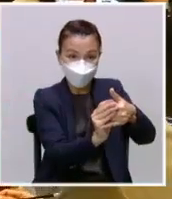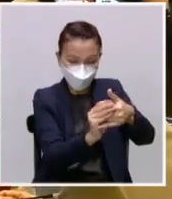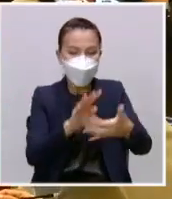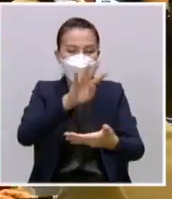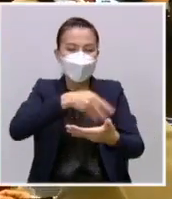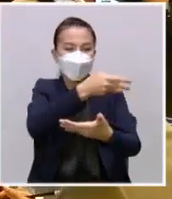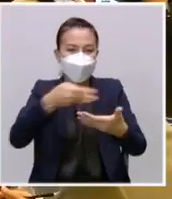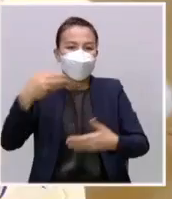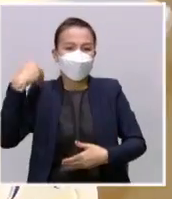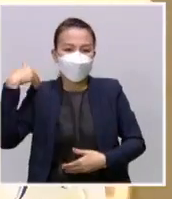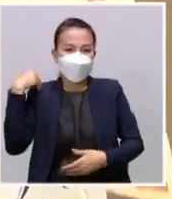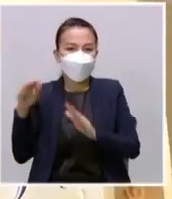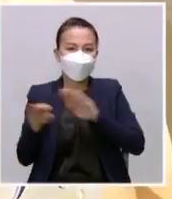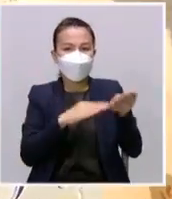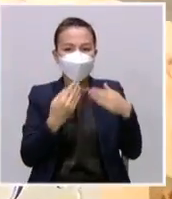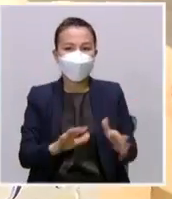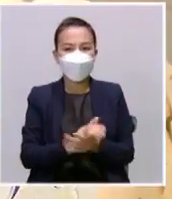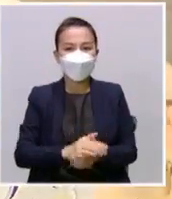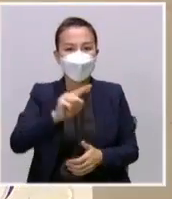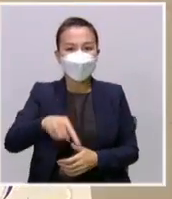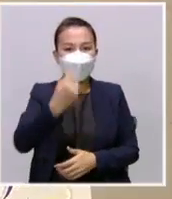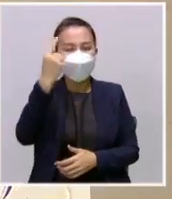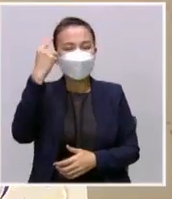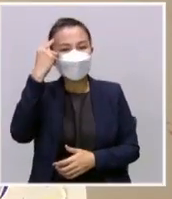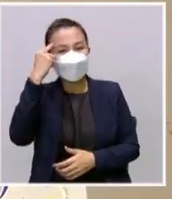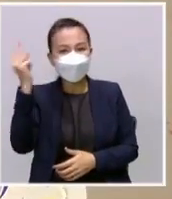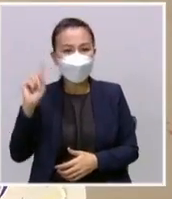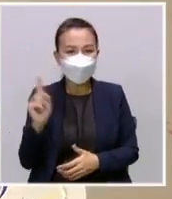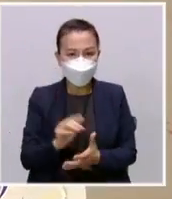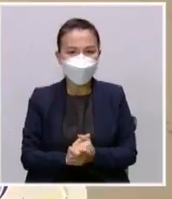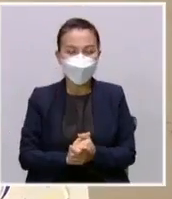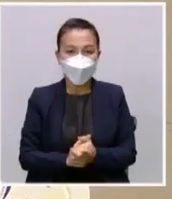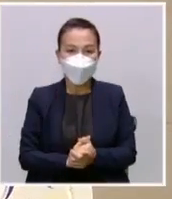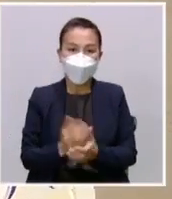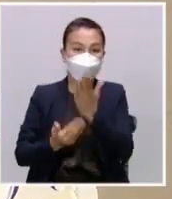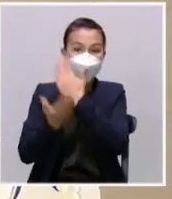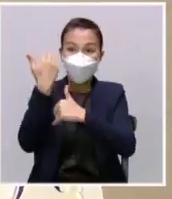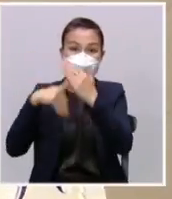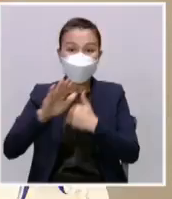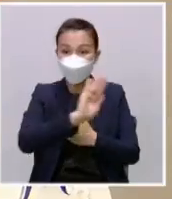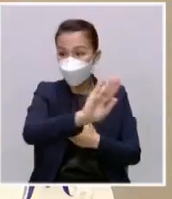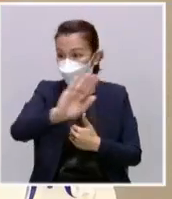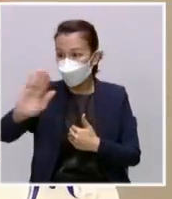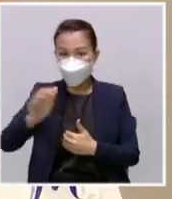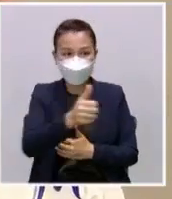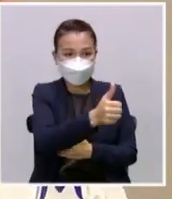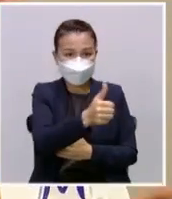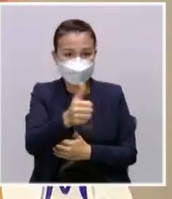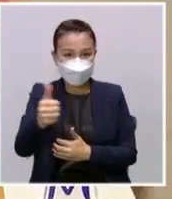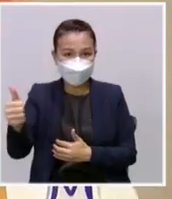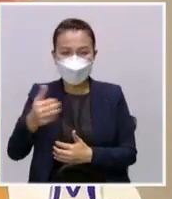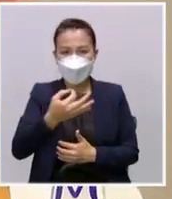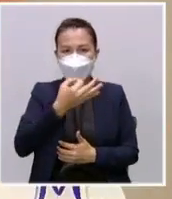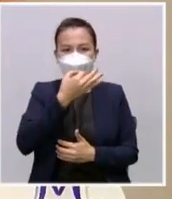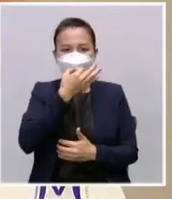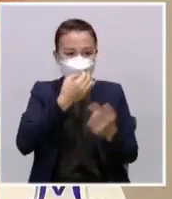แล้ว ตอนแรกเลยก็ทึ่งนะคะเรื่องของโปรไฟล์แต่ละคนน่าสนใจมากโอ้โหมันมีอาชีพห